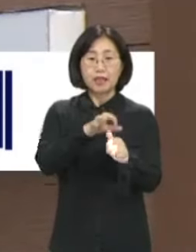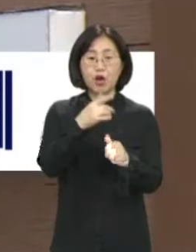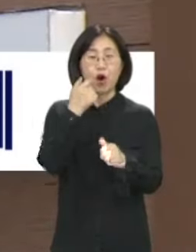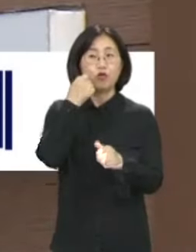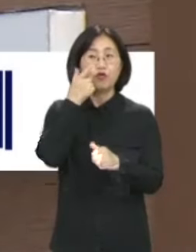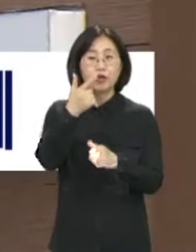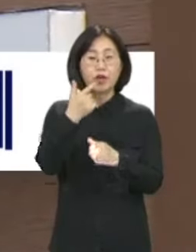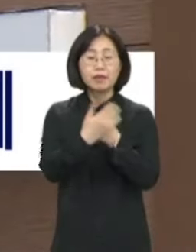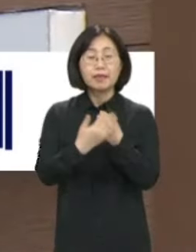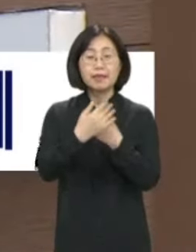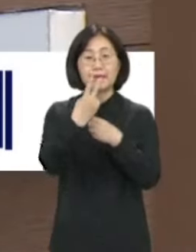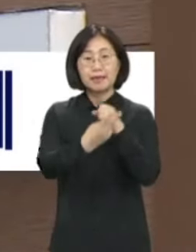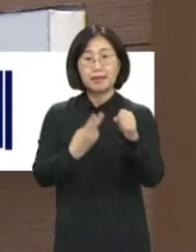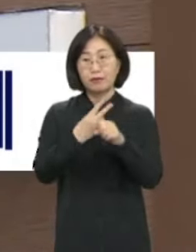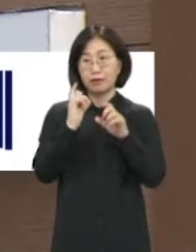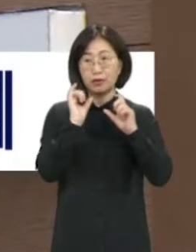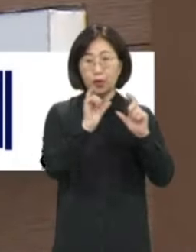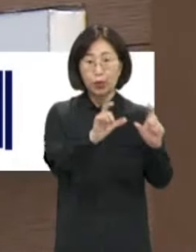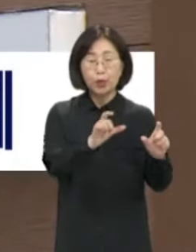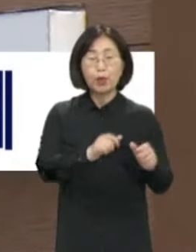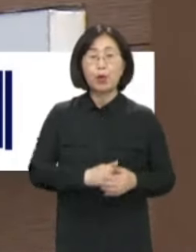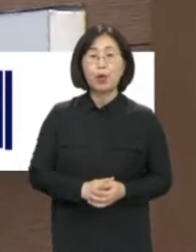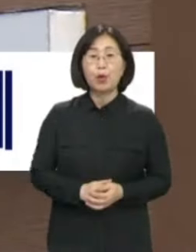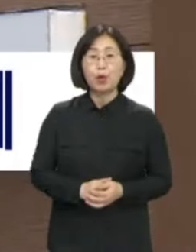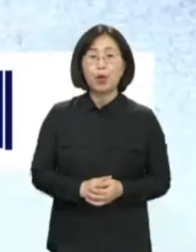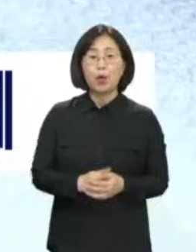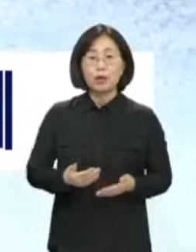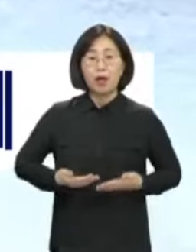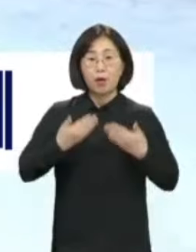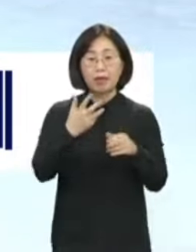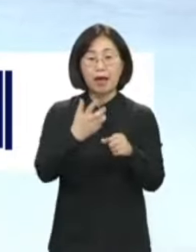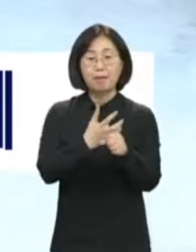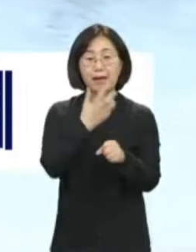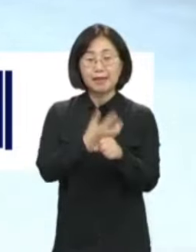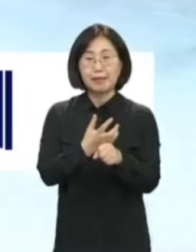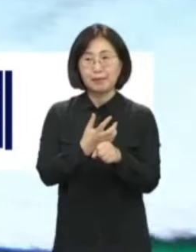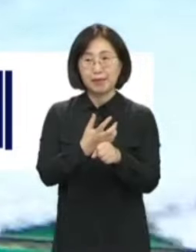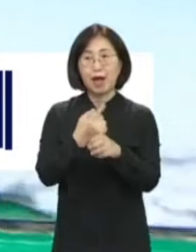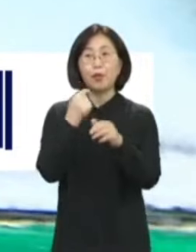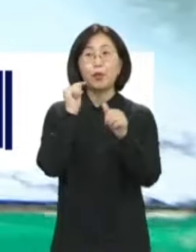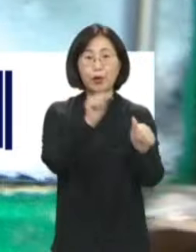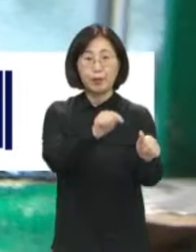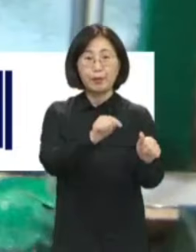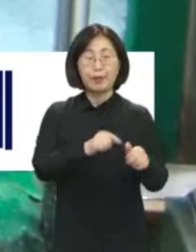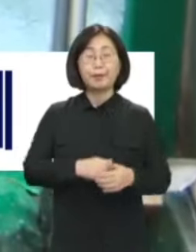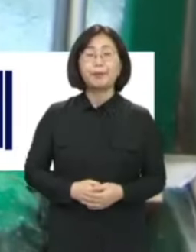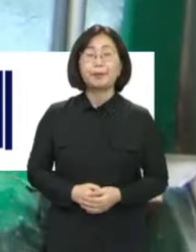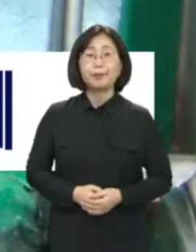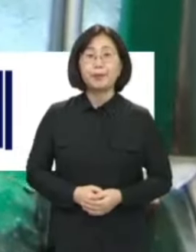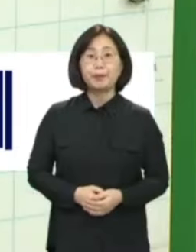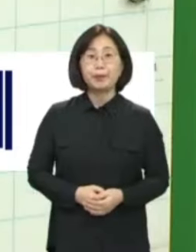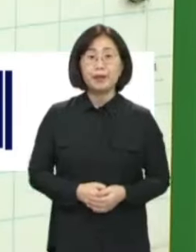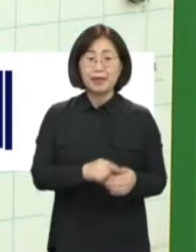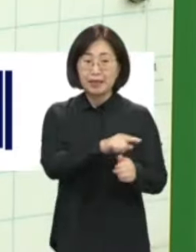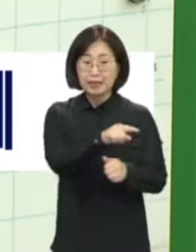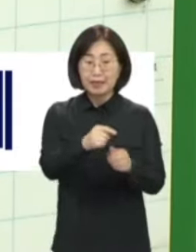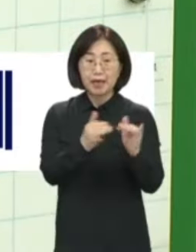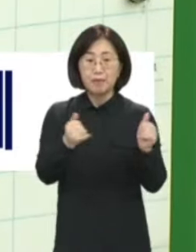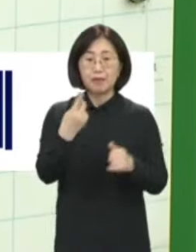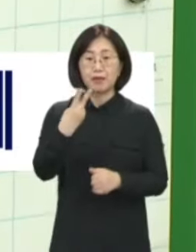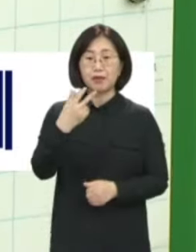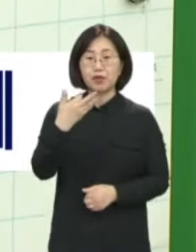6개월에 집행위에 2년을 선고하고 서해 봉사 80시간 함께 명령했습니다 씨는